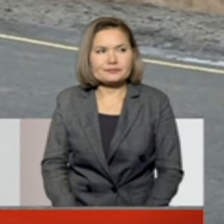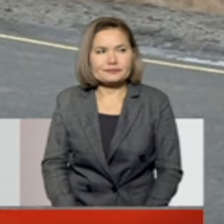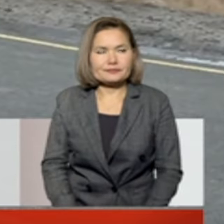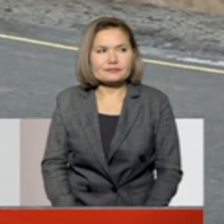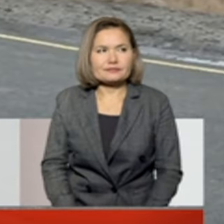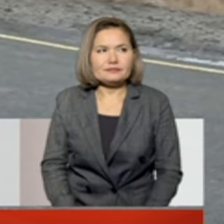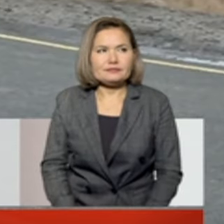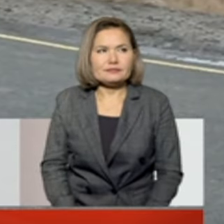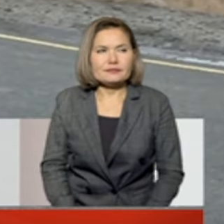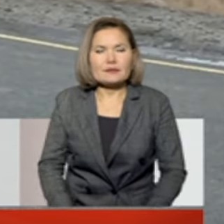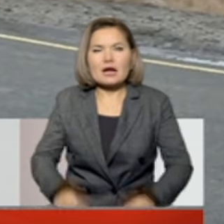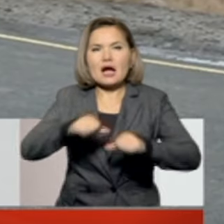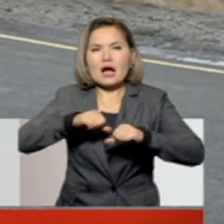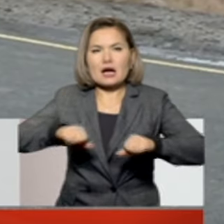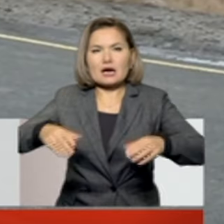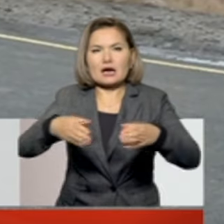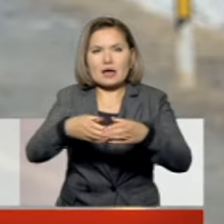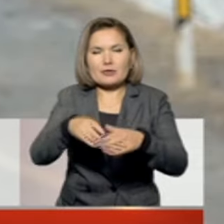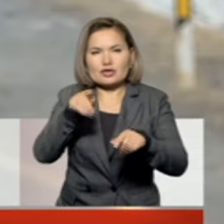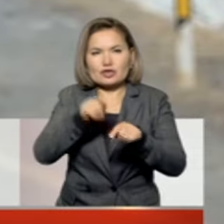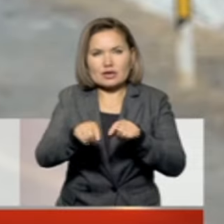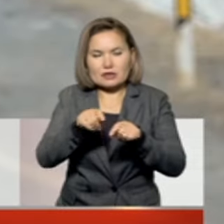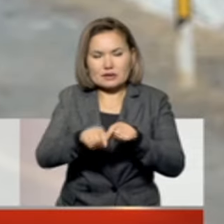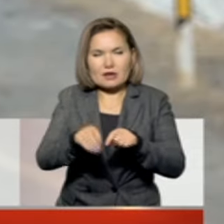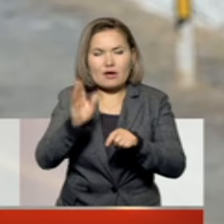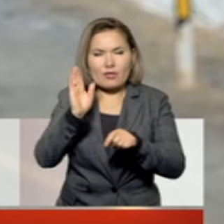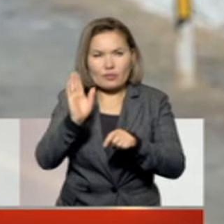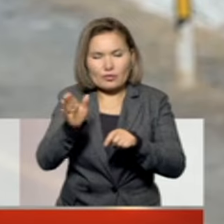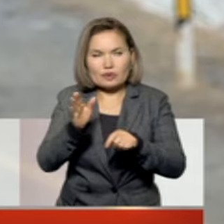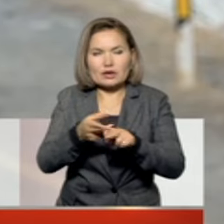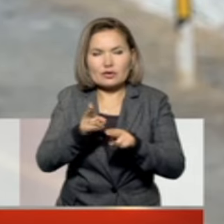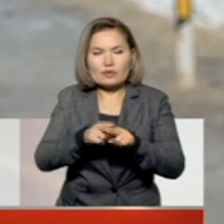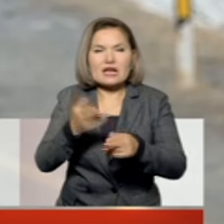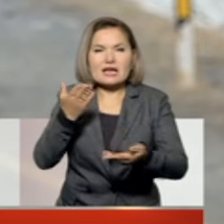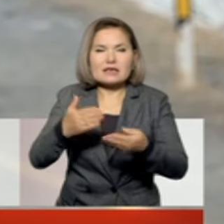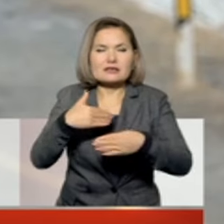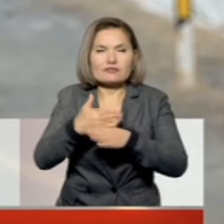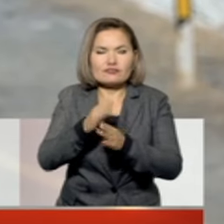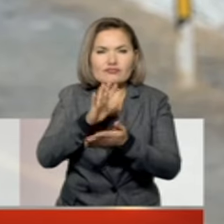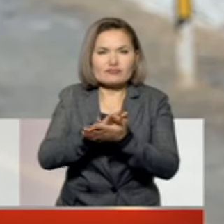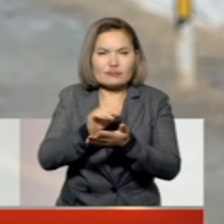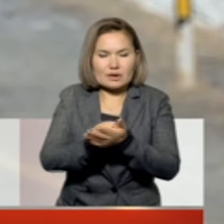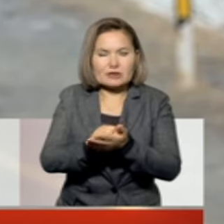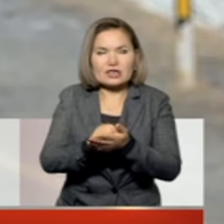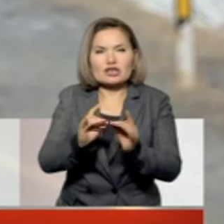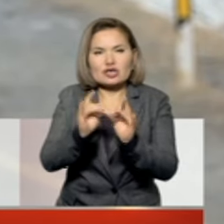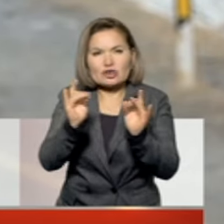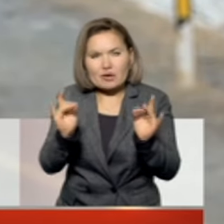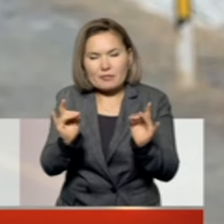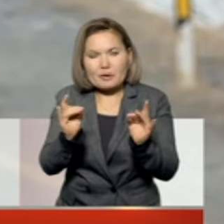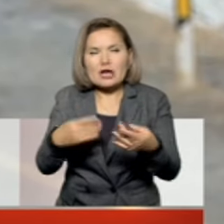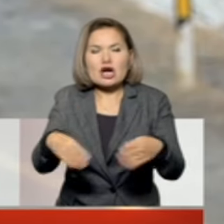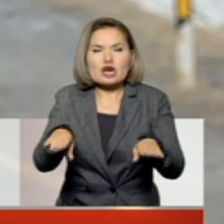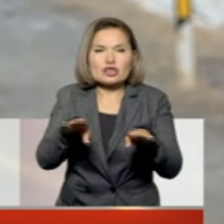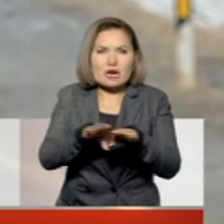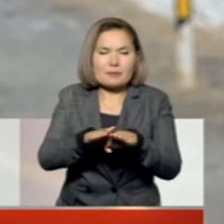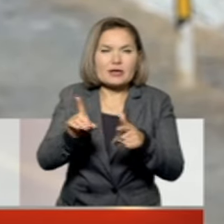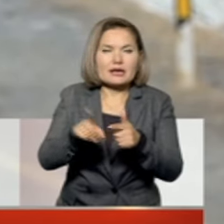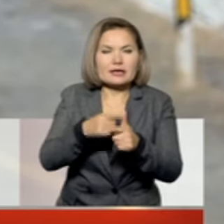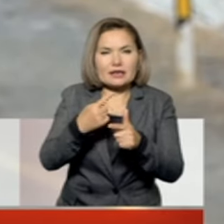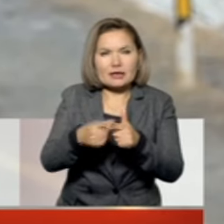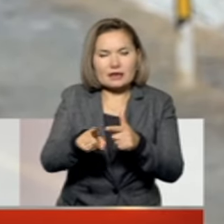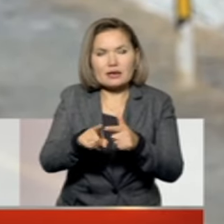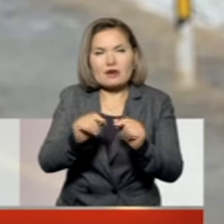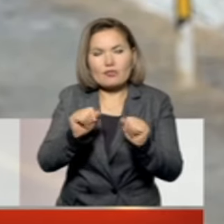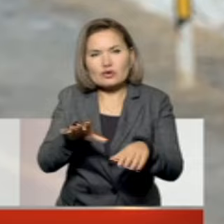Сол бағалауды шешімімен бұл көпір немесе жабылады, немесе қайта іске қосылады. Егер де банағыдай астыңғы